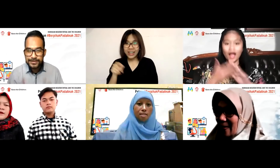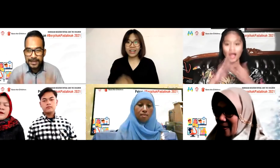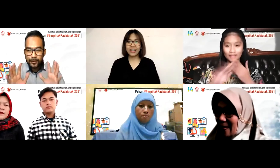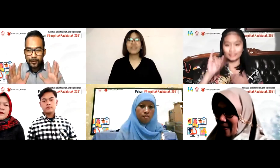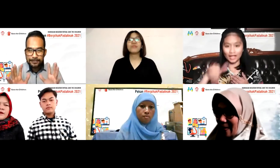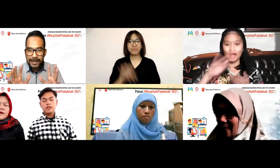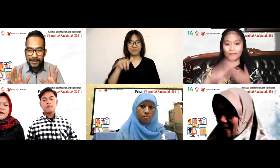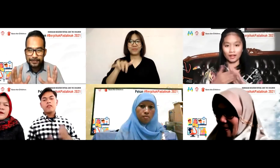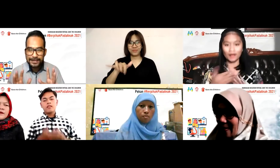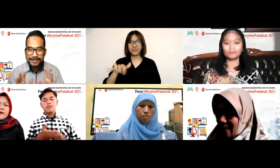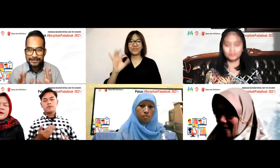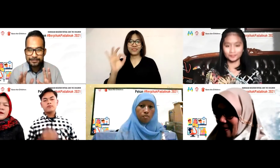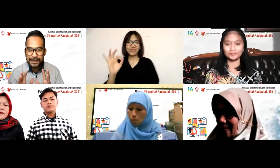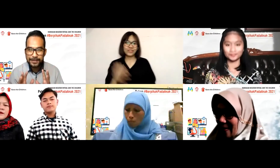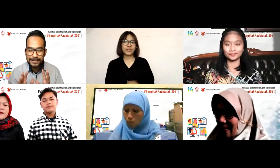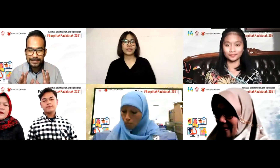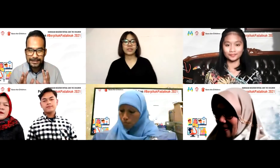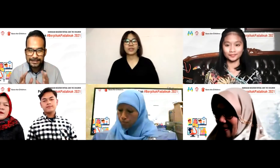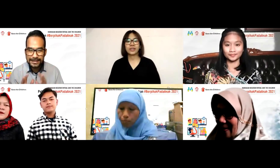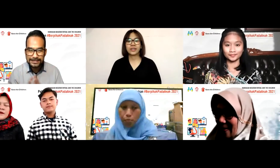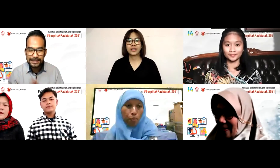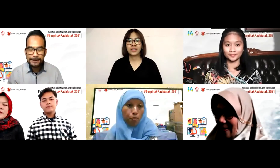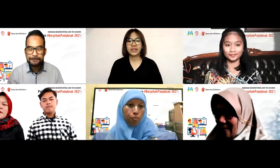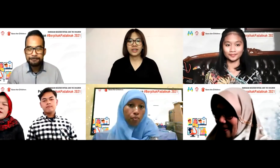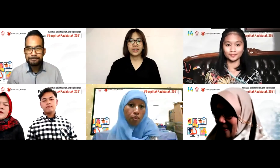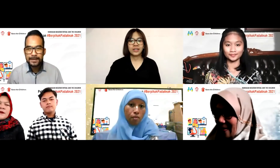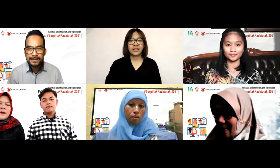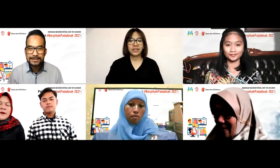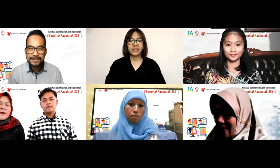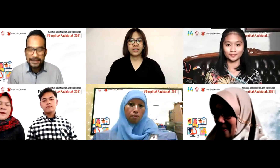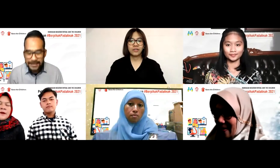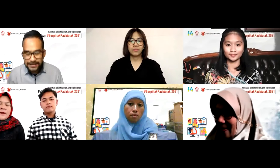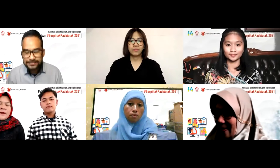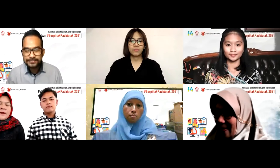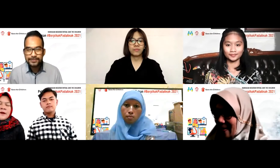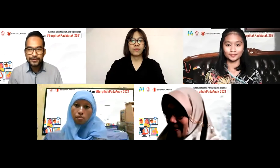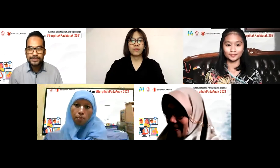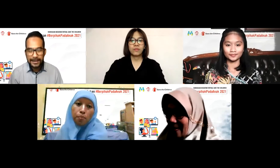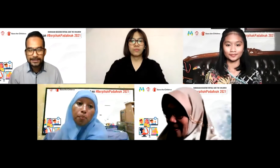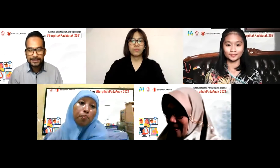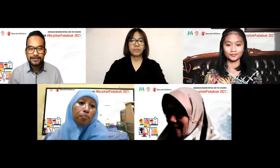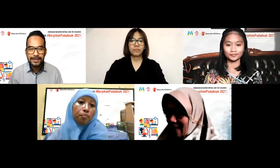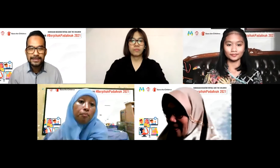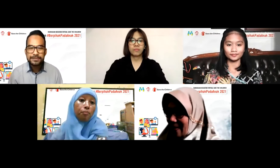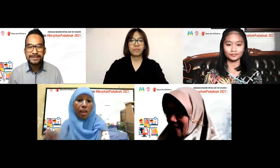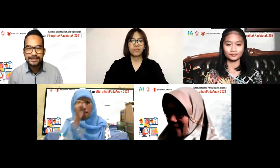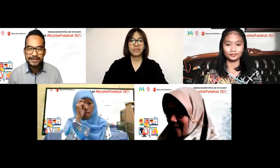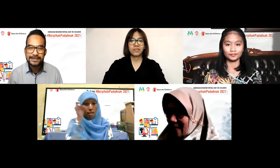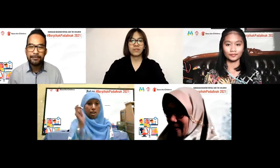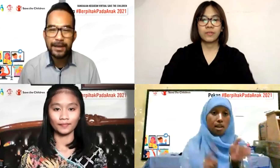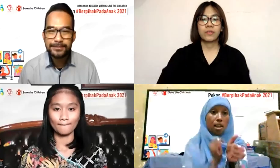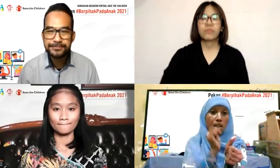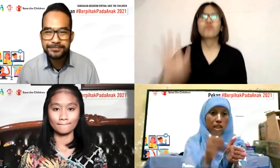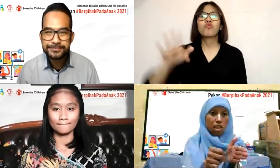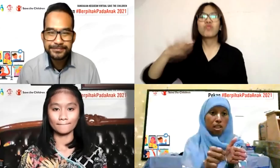Nah, sebelum saya mau nanya pengalaman ke Tasya nanti suatu saat ingin bercita-cita